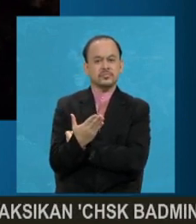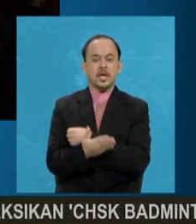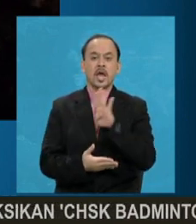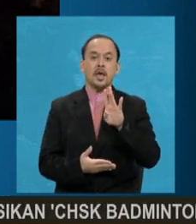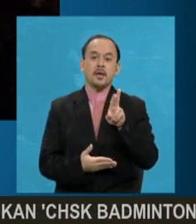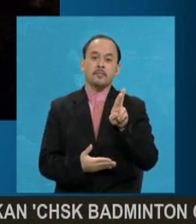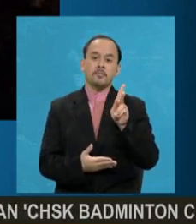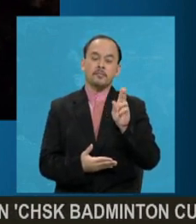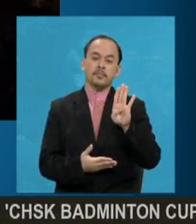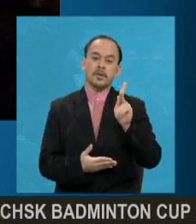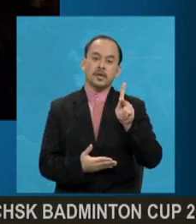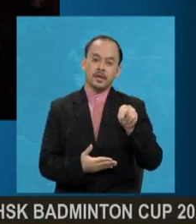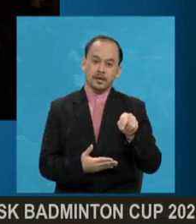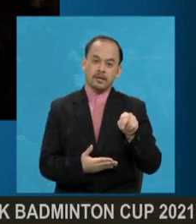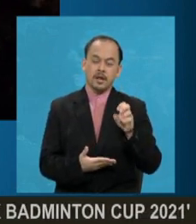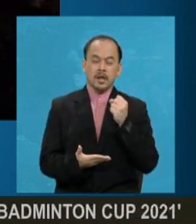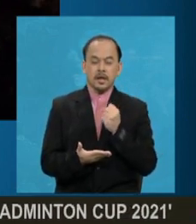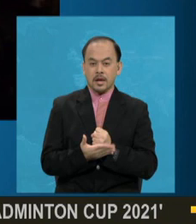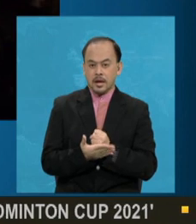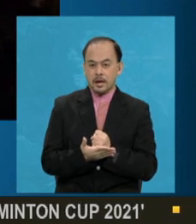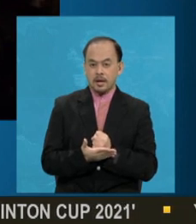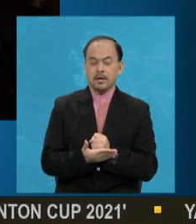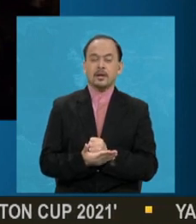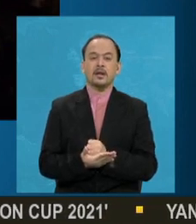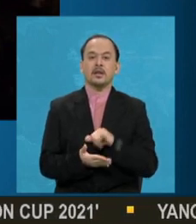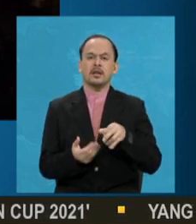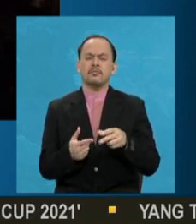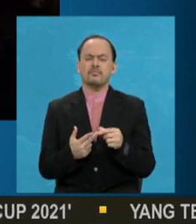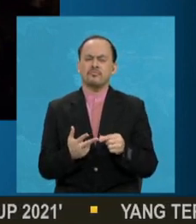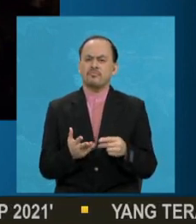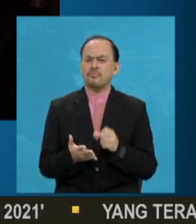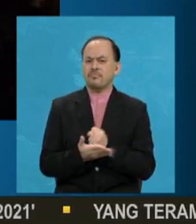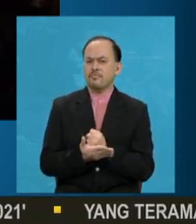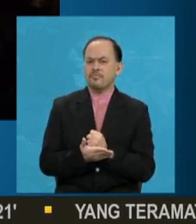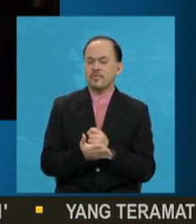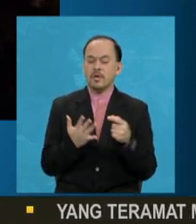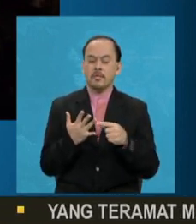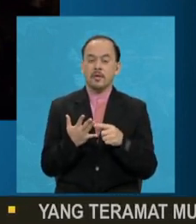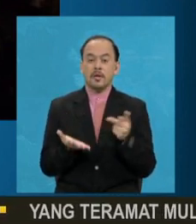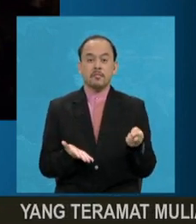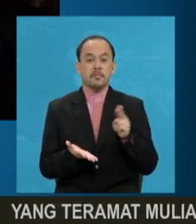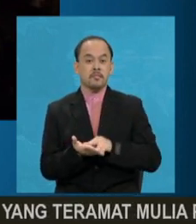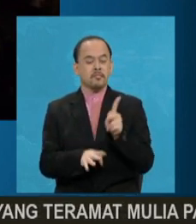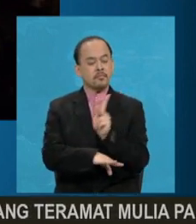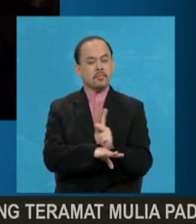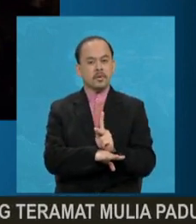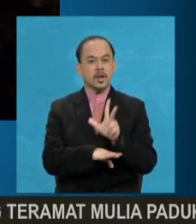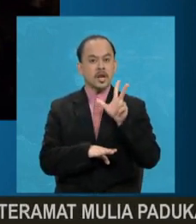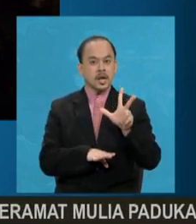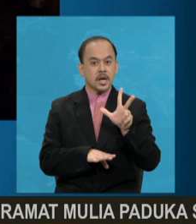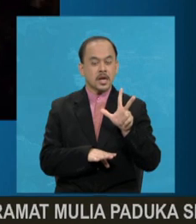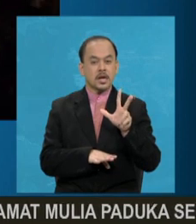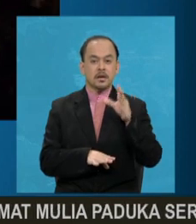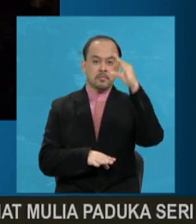piro kawalan darkotech kecepatan custom dan Excel wajah serta jabatan imigresen dan pendaftaran kebangsaan tiga orang lelaki